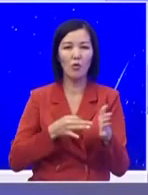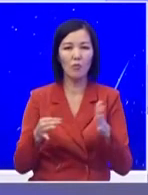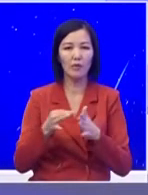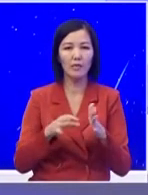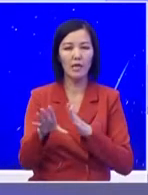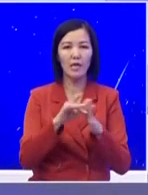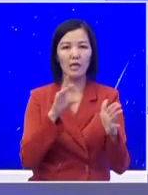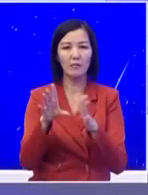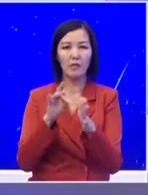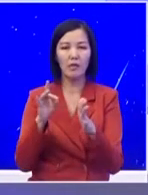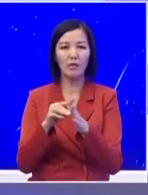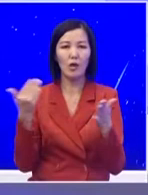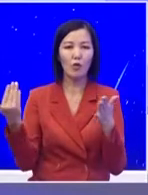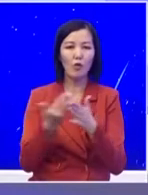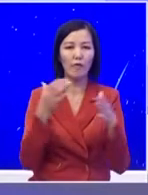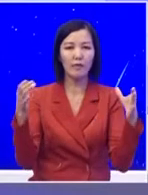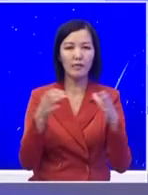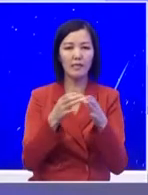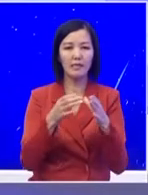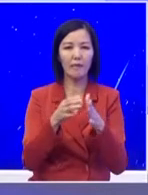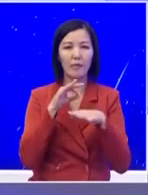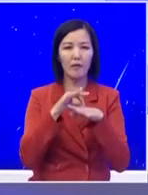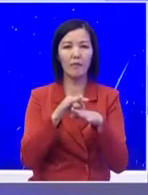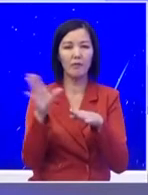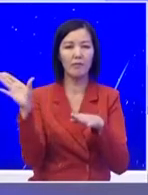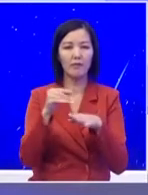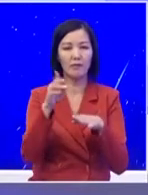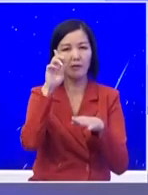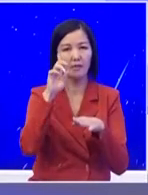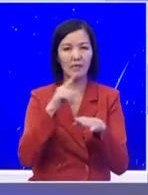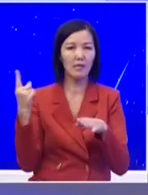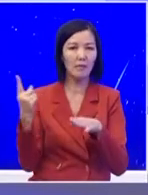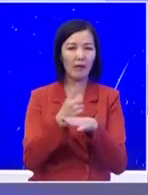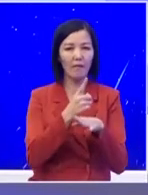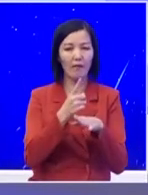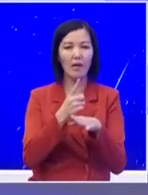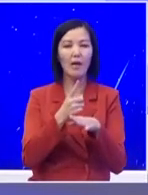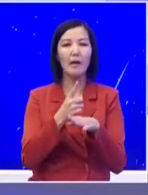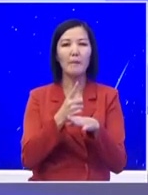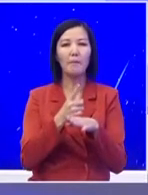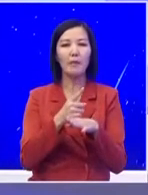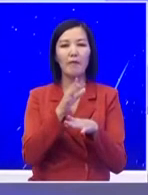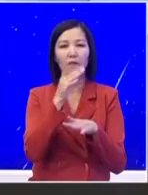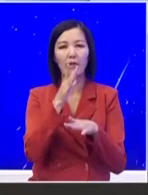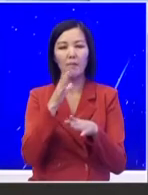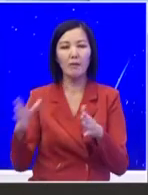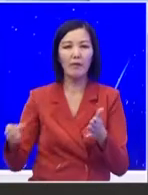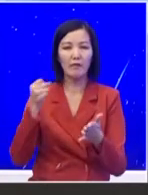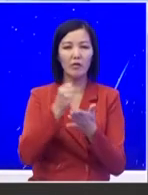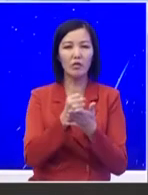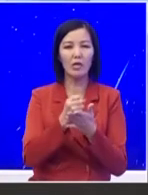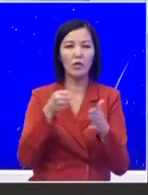Избирательный метод укомплектования нового состава совета проводится по всей стране впервые. Период продвижения кандидатов продлится